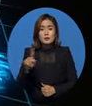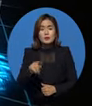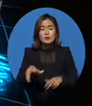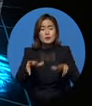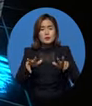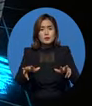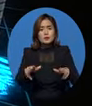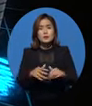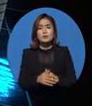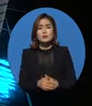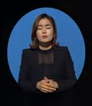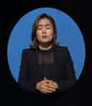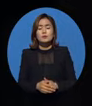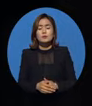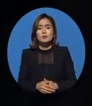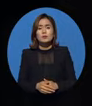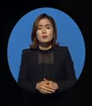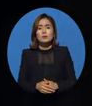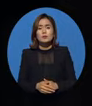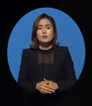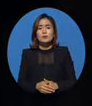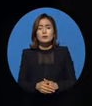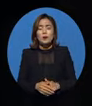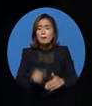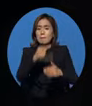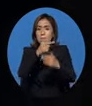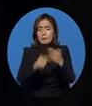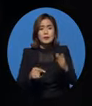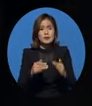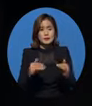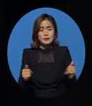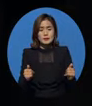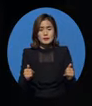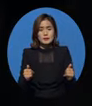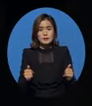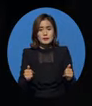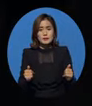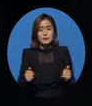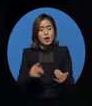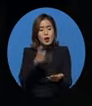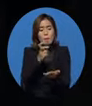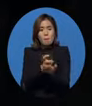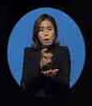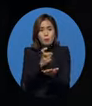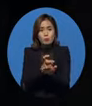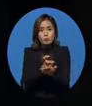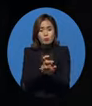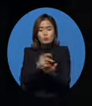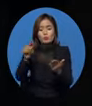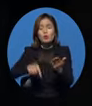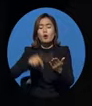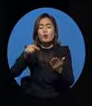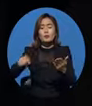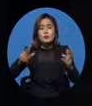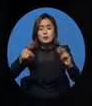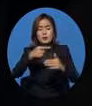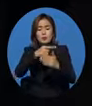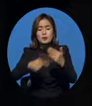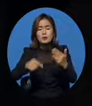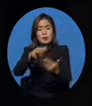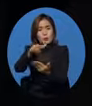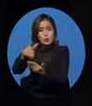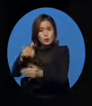지금도 지금도 피해자 들 에 법무법인 들이 누구나 지 피해자들 모집하고 있는